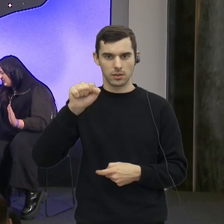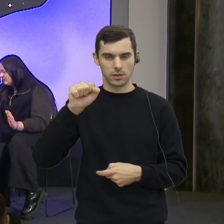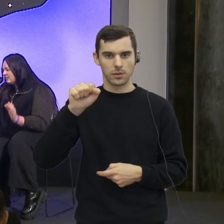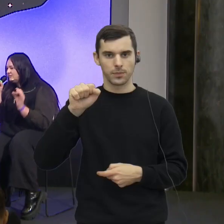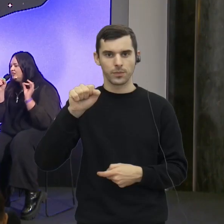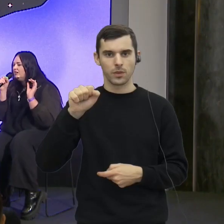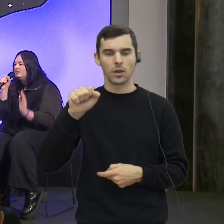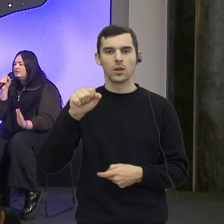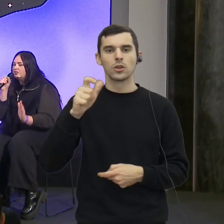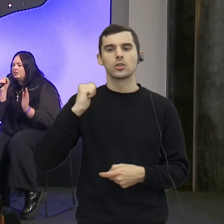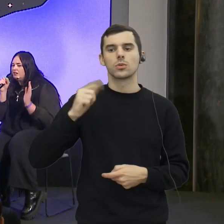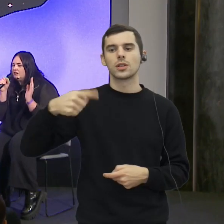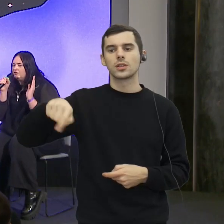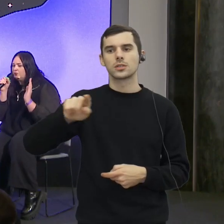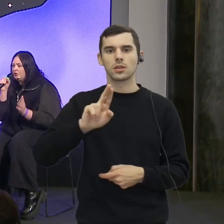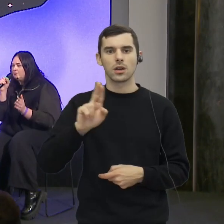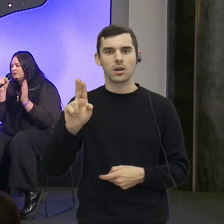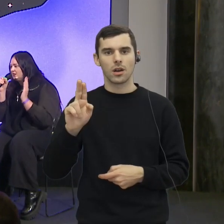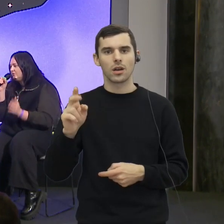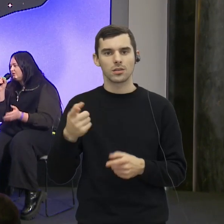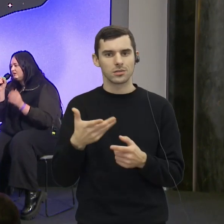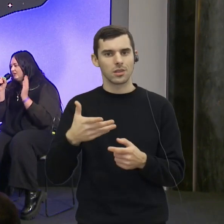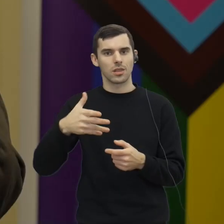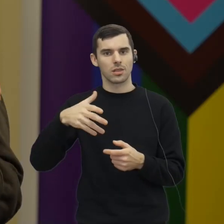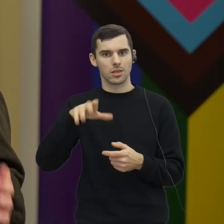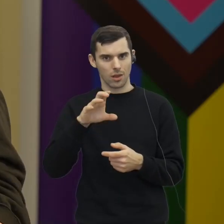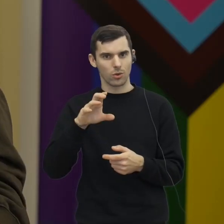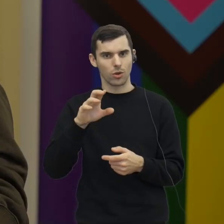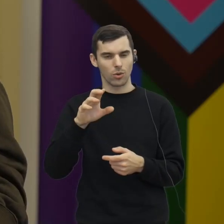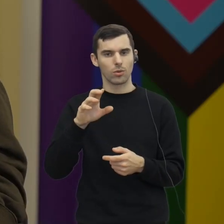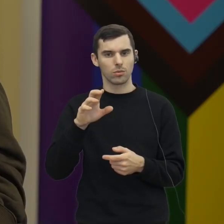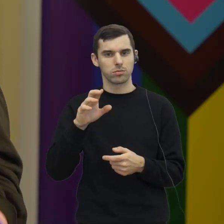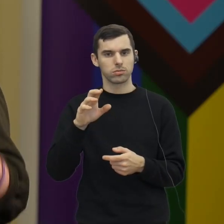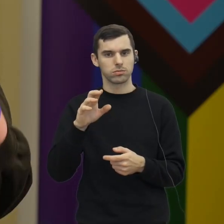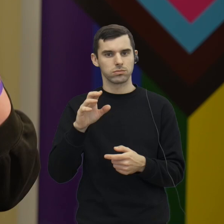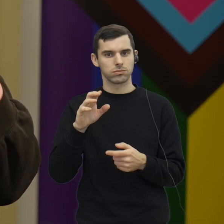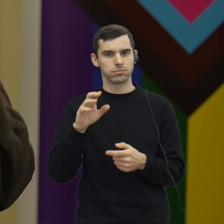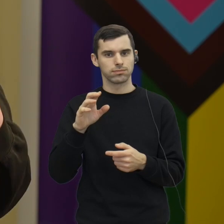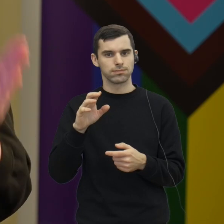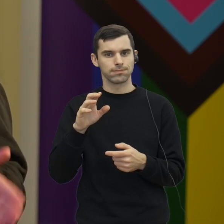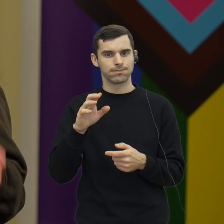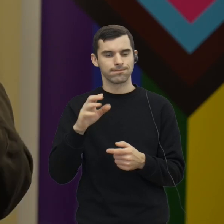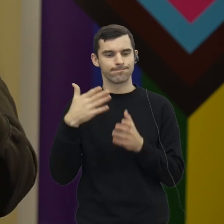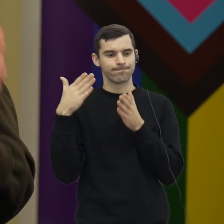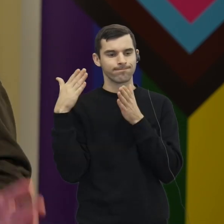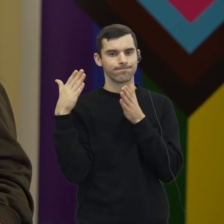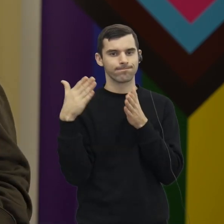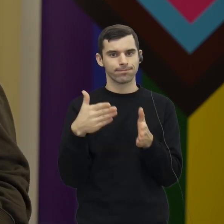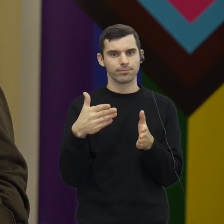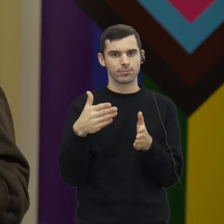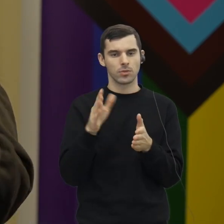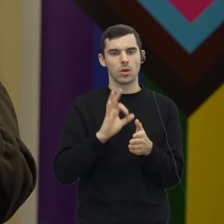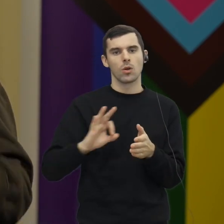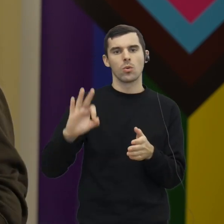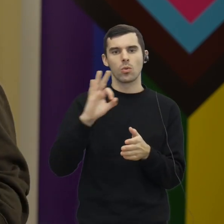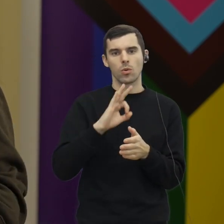linkia radikalizaciją, jie dažnai nukreipia savo energiją, sakykime, į menamą